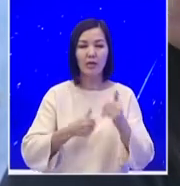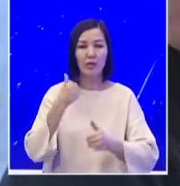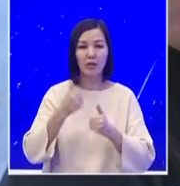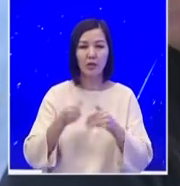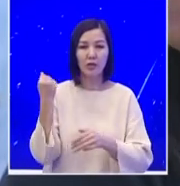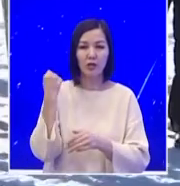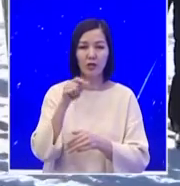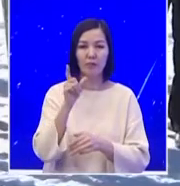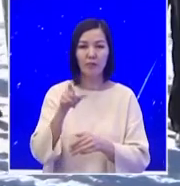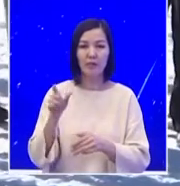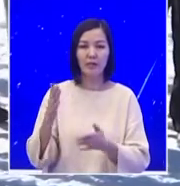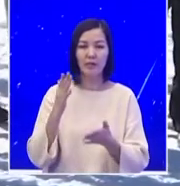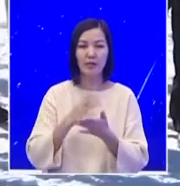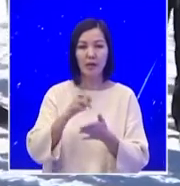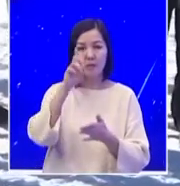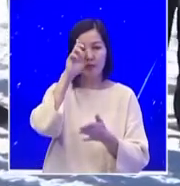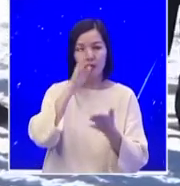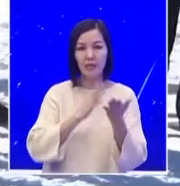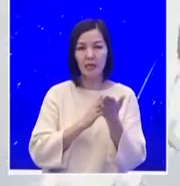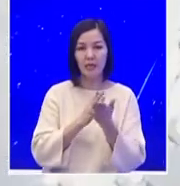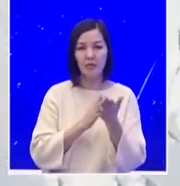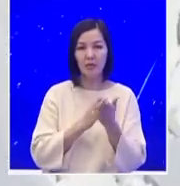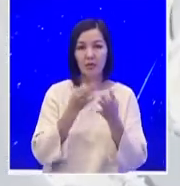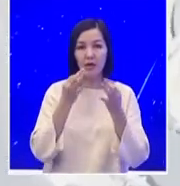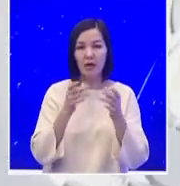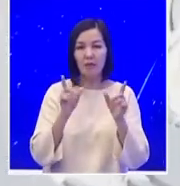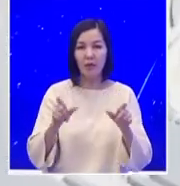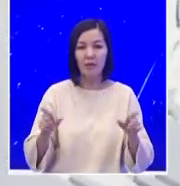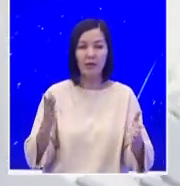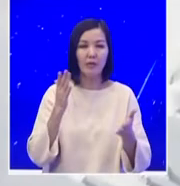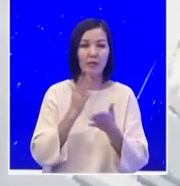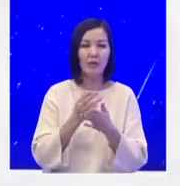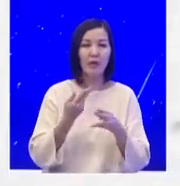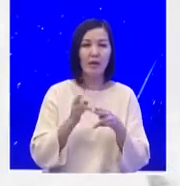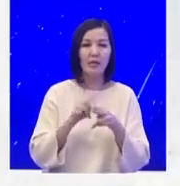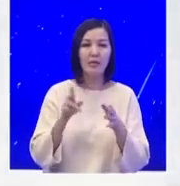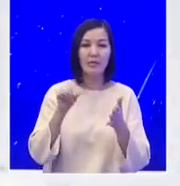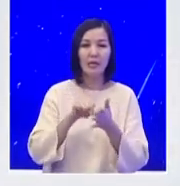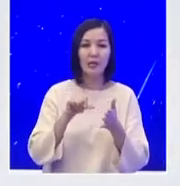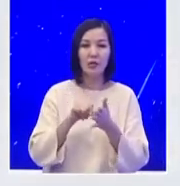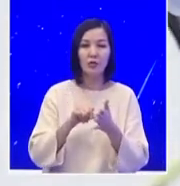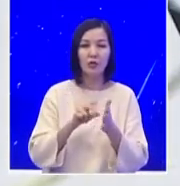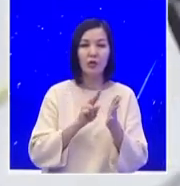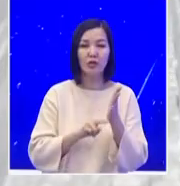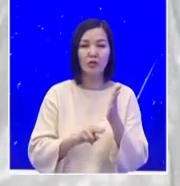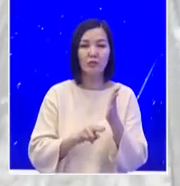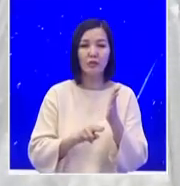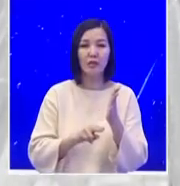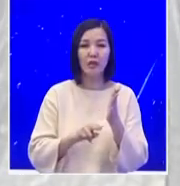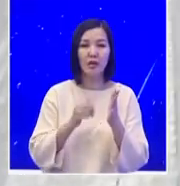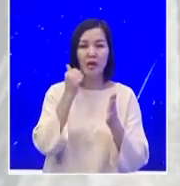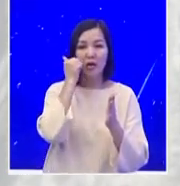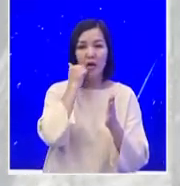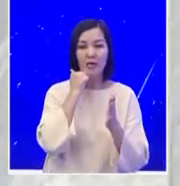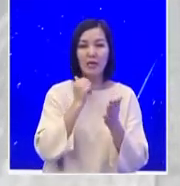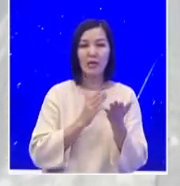додалардың жеңімпаздары, тіпті мемлекеттік қызметшілер, қарапайым тұрғындар да бар. Әсіресе қатысушылар ішінде 70 талқындаған ардагерлер